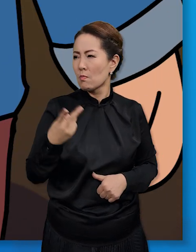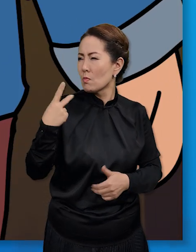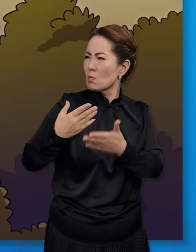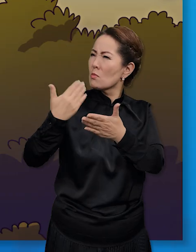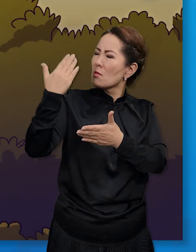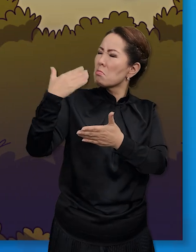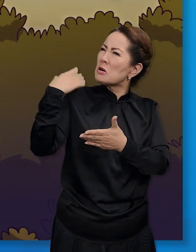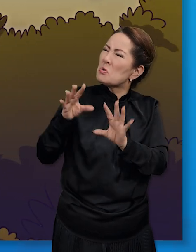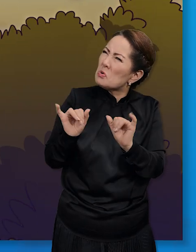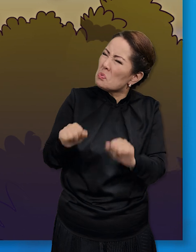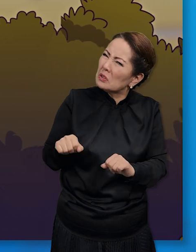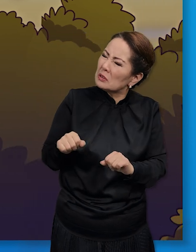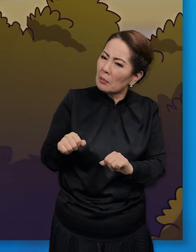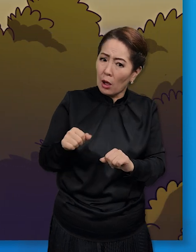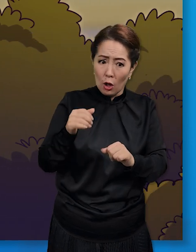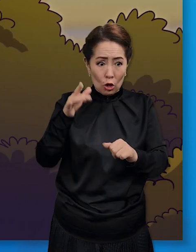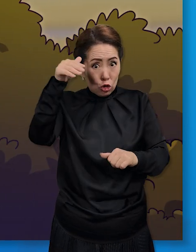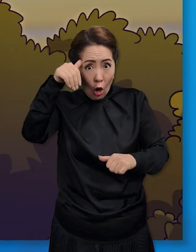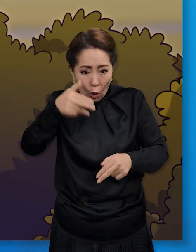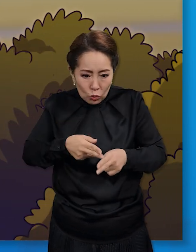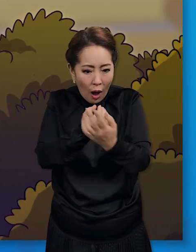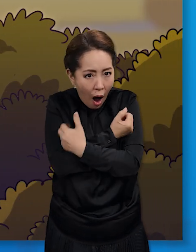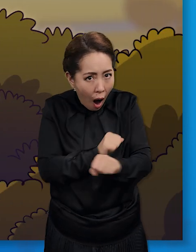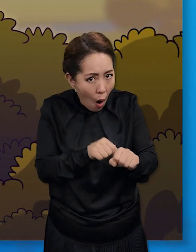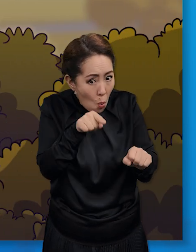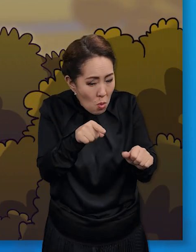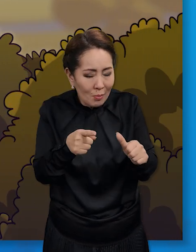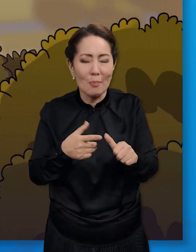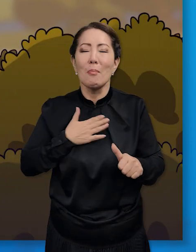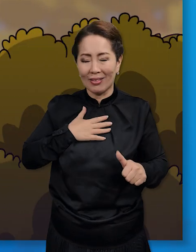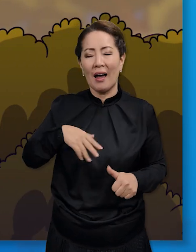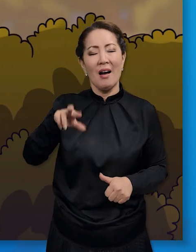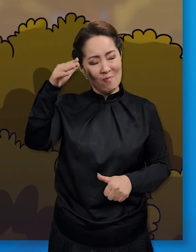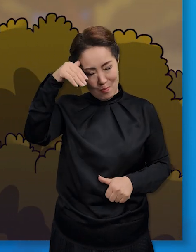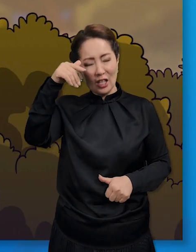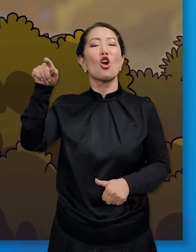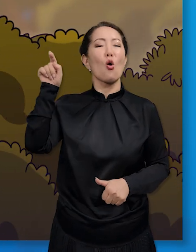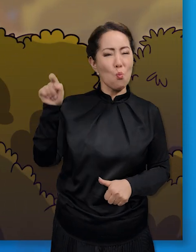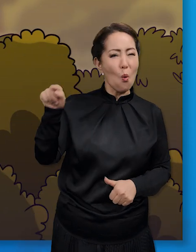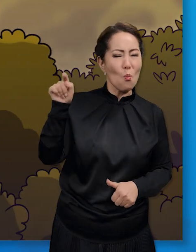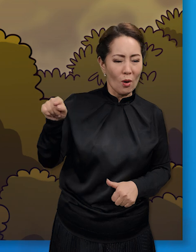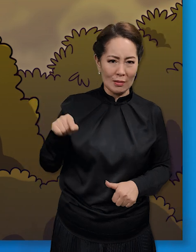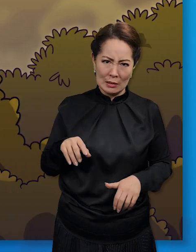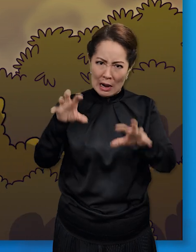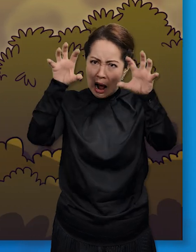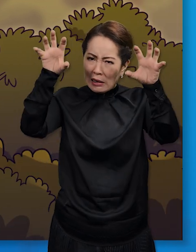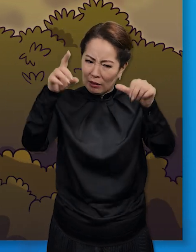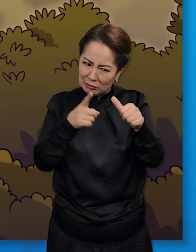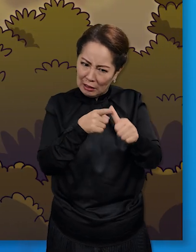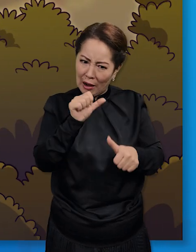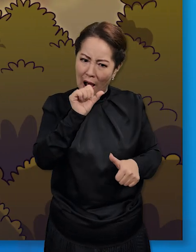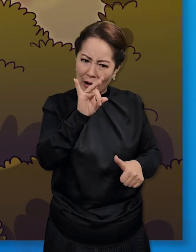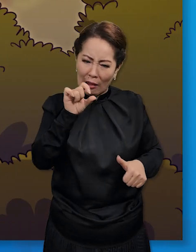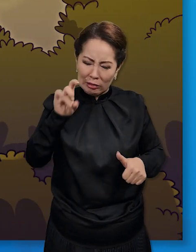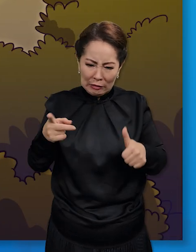тоо? Бусад нохойнуудыг аварч байна гэдэг бол манай басар л байж таарна. Харин Аратан басар гэд